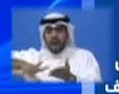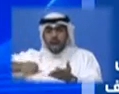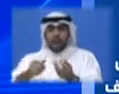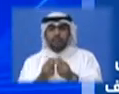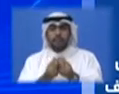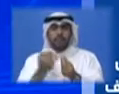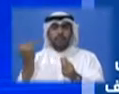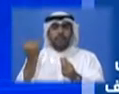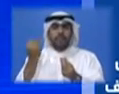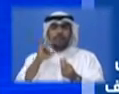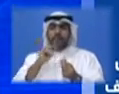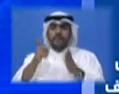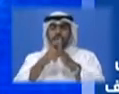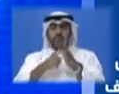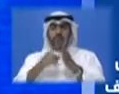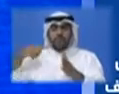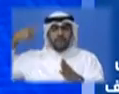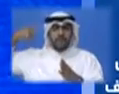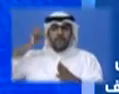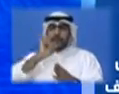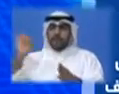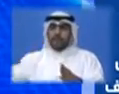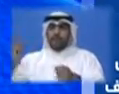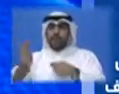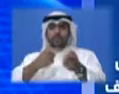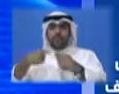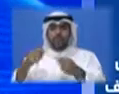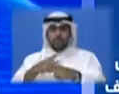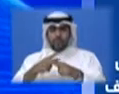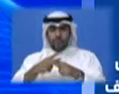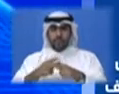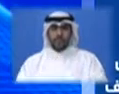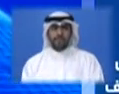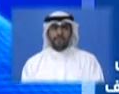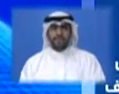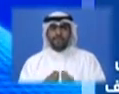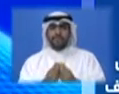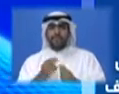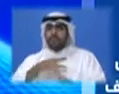إطار تفعيل قانون الملكية الفكرية داخل الأسواق في دولة الكويت